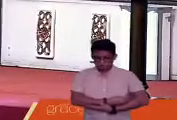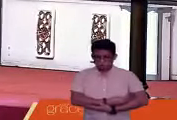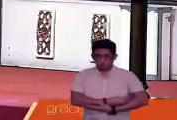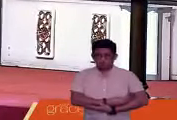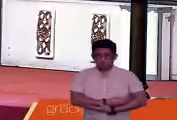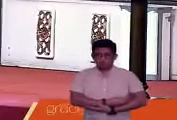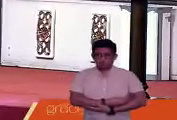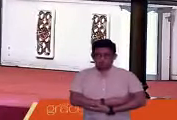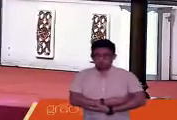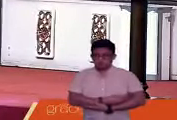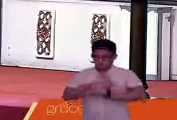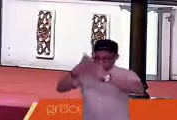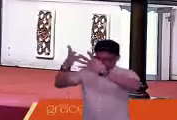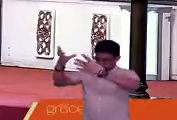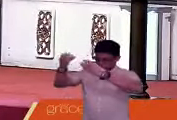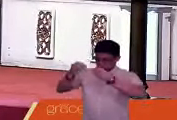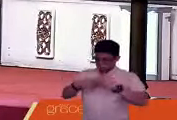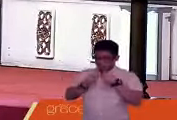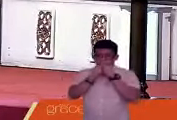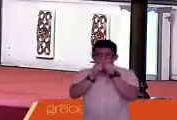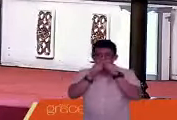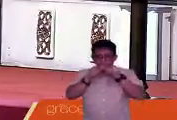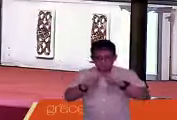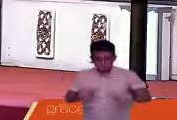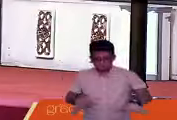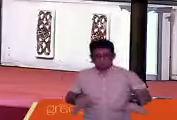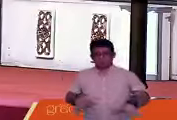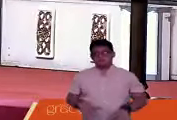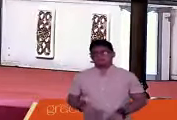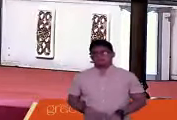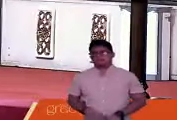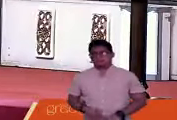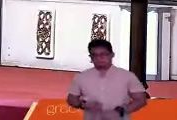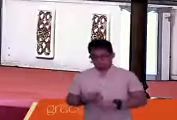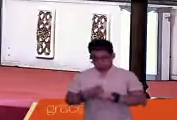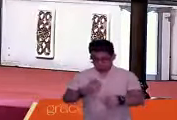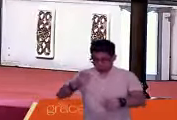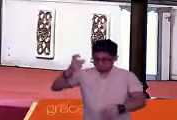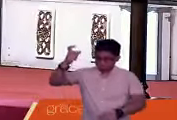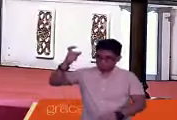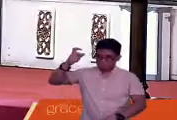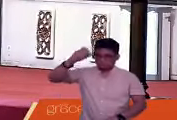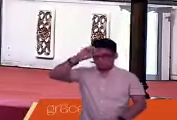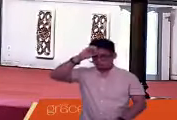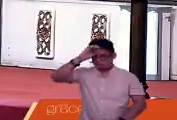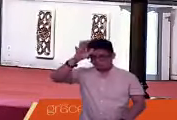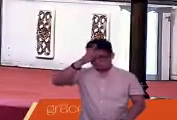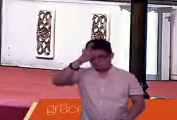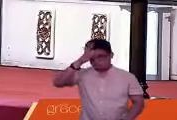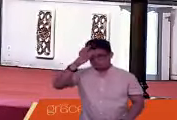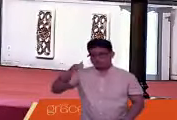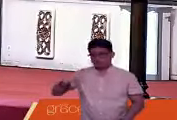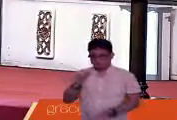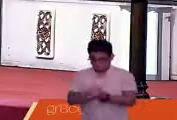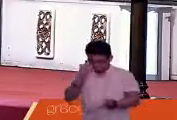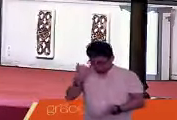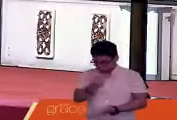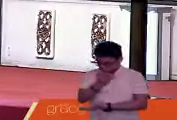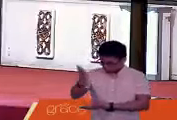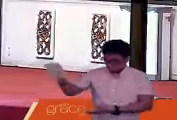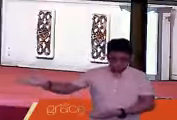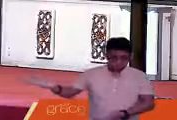naka-inherit na sa blessing nga gihimo sa amahan. Muto mo dili. Mauna nga, kamo nga mga